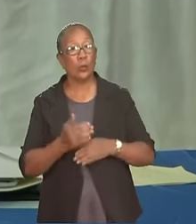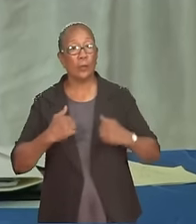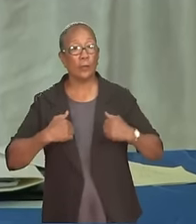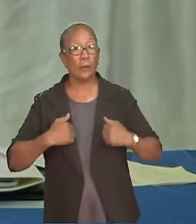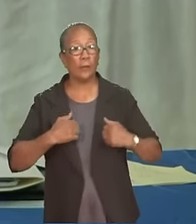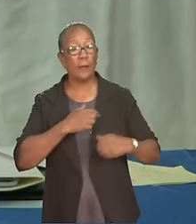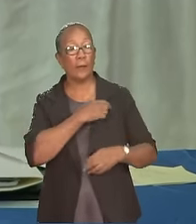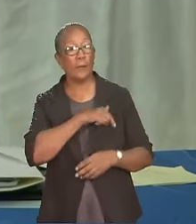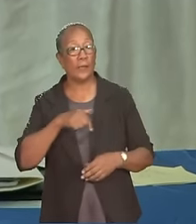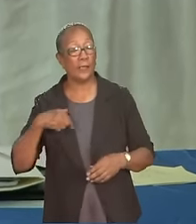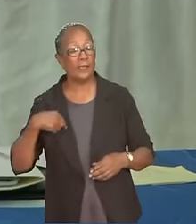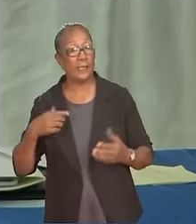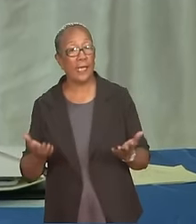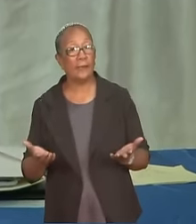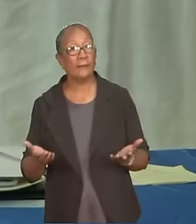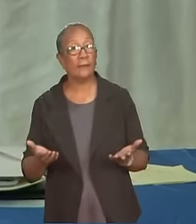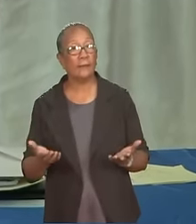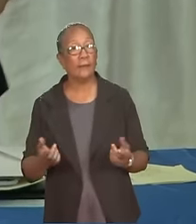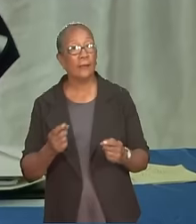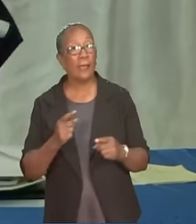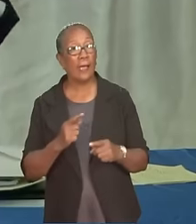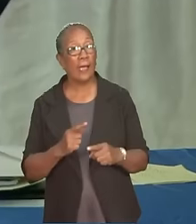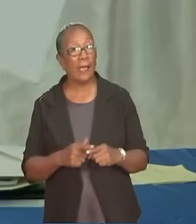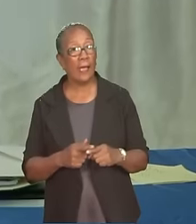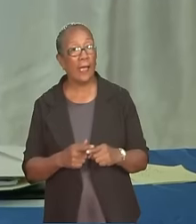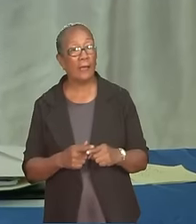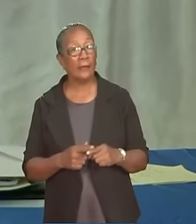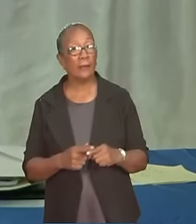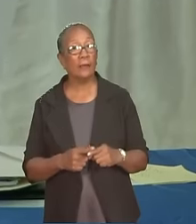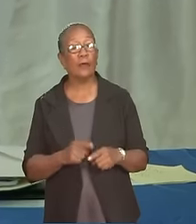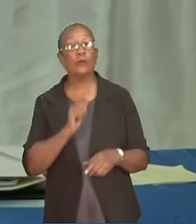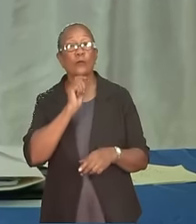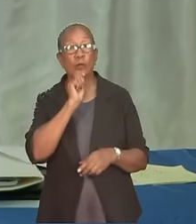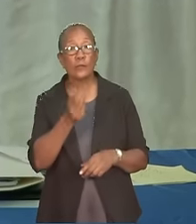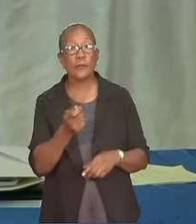verschillende groepen. En één is een raadsvoorstel van